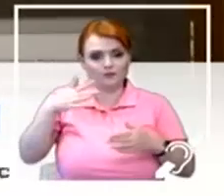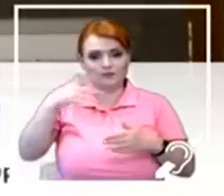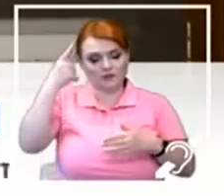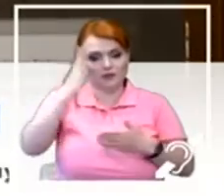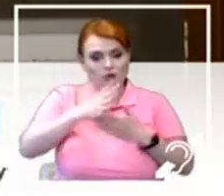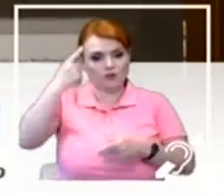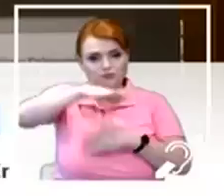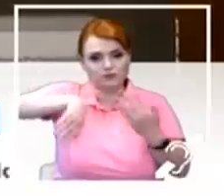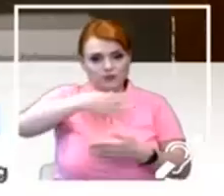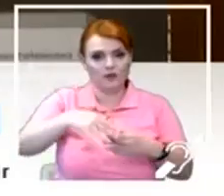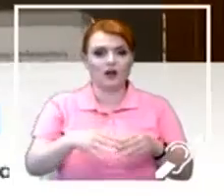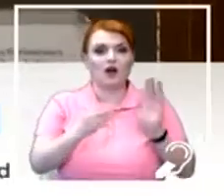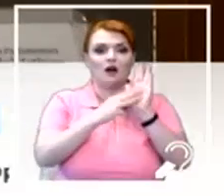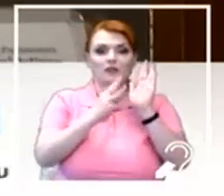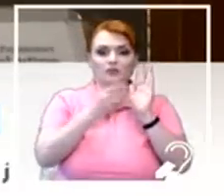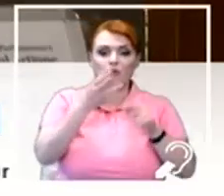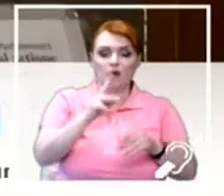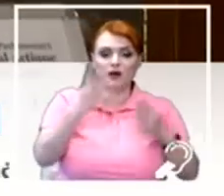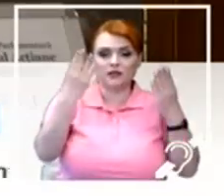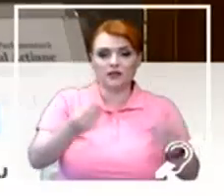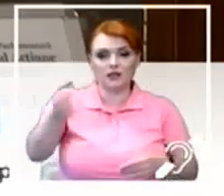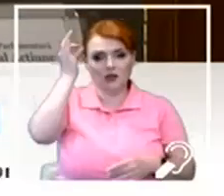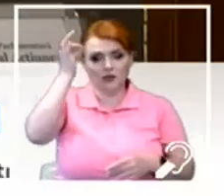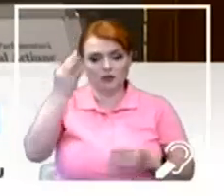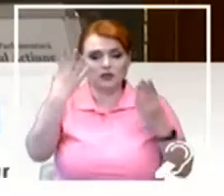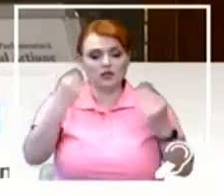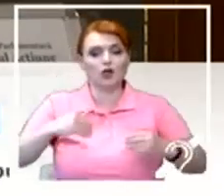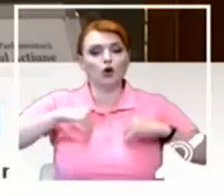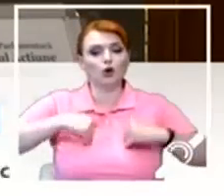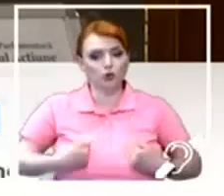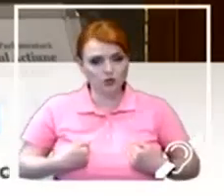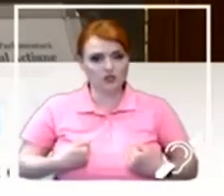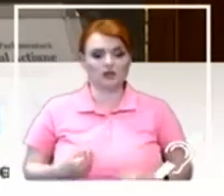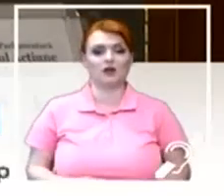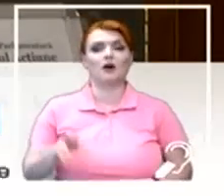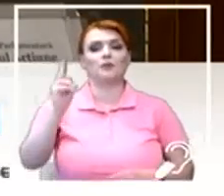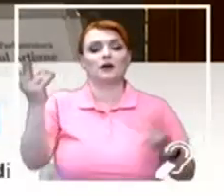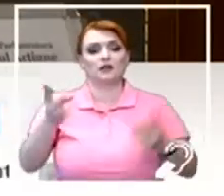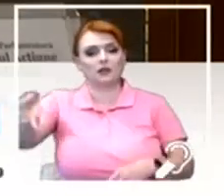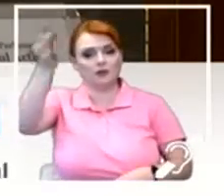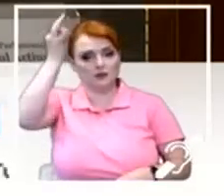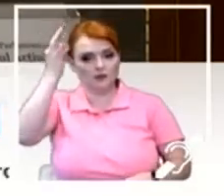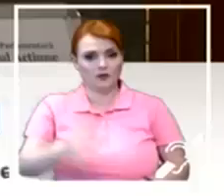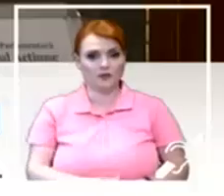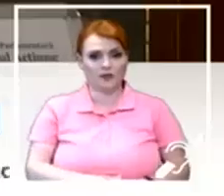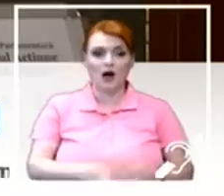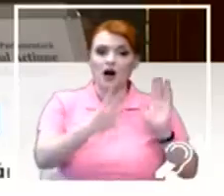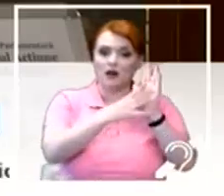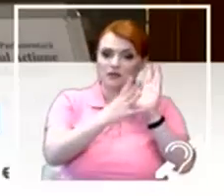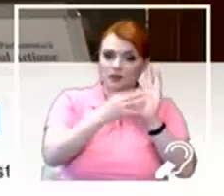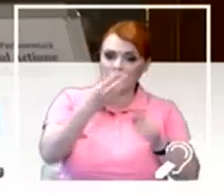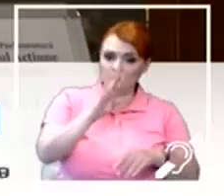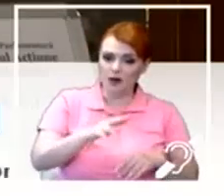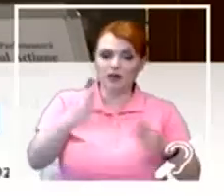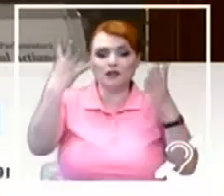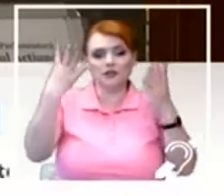mai este ziua comemorării, o zi tragică, care trebuie comemorată, iar 9 mai este ziua Europei. O zi în